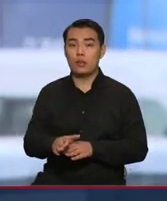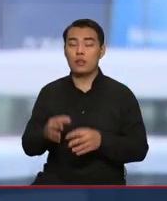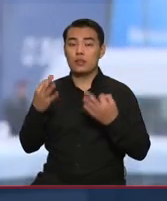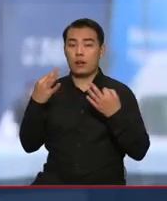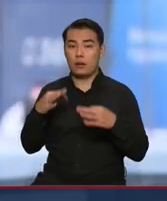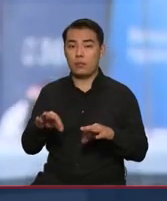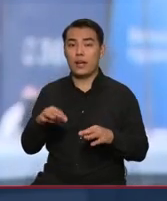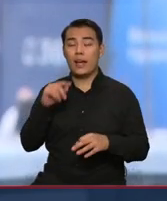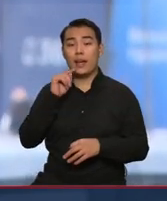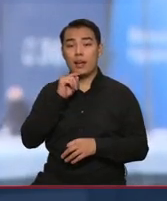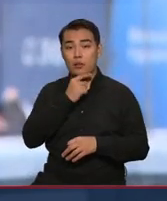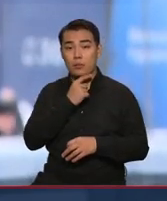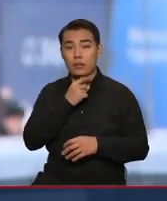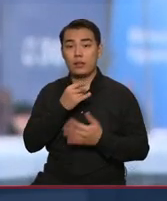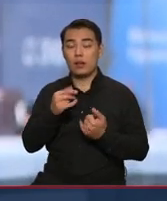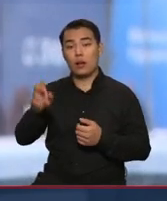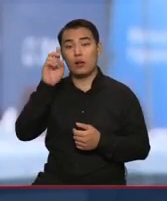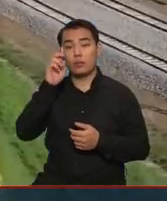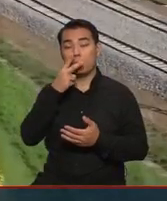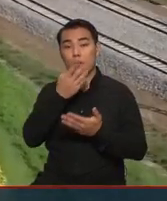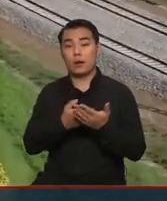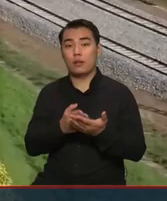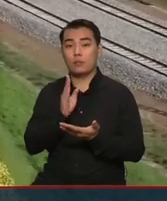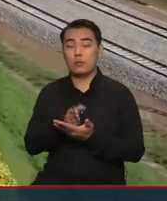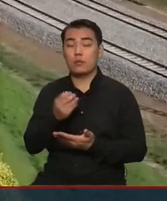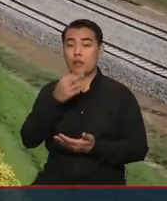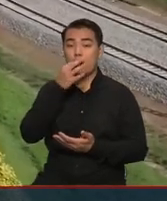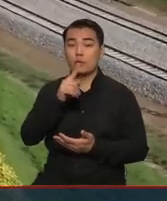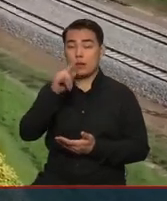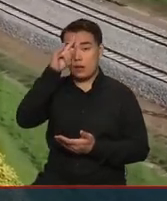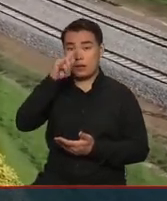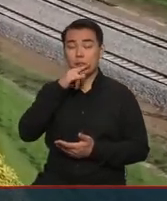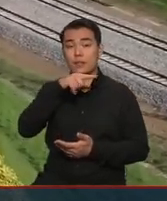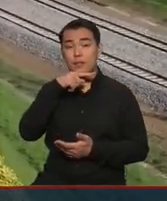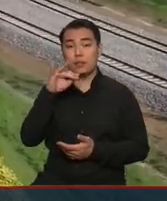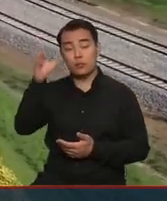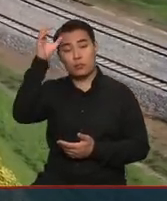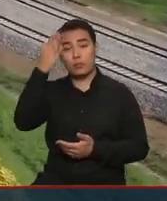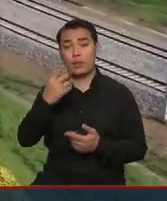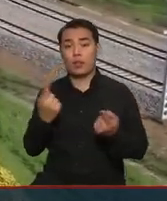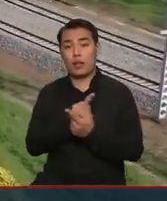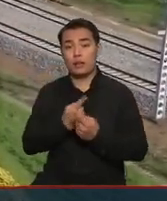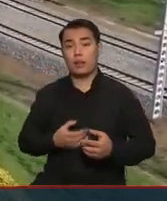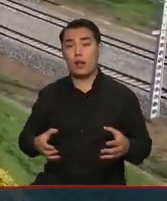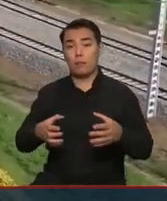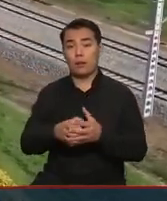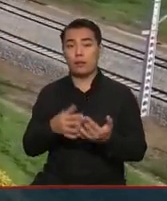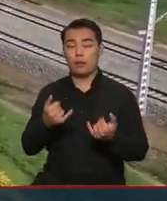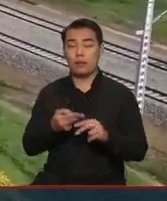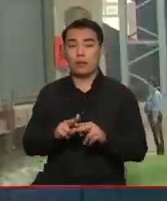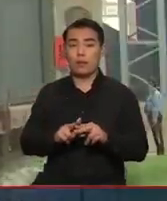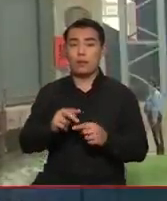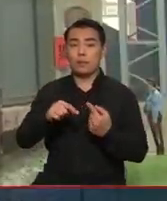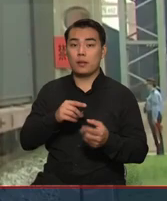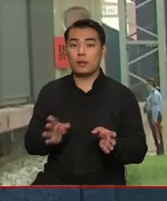тәуелсіз, экономикалық тәуелсіз мемлекет екенін көрсетеді. Айтпақшы, Қазақстан, Ресей және Түркменстанның логистикалық компаниялары бірлескен кәсіпорын